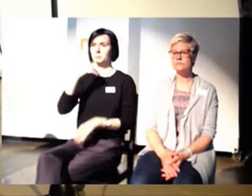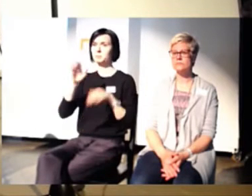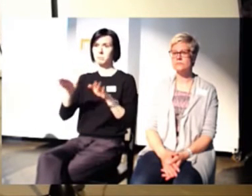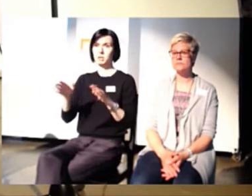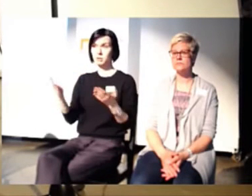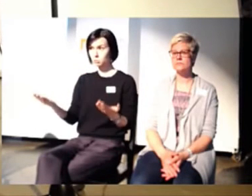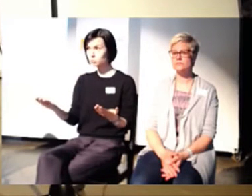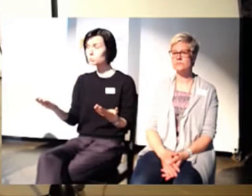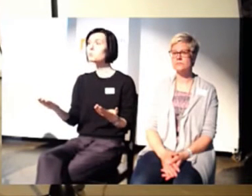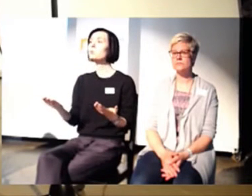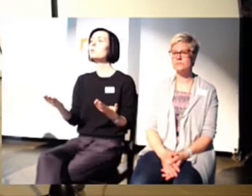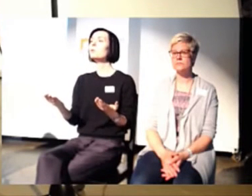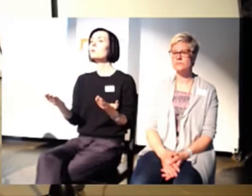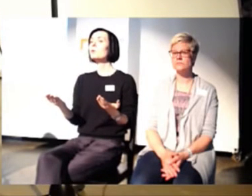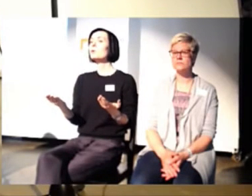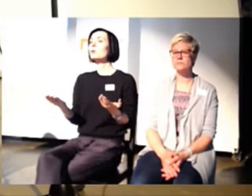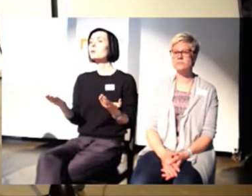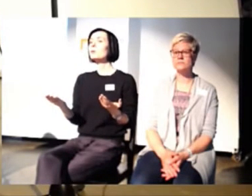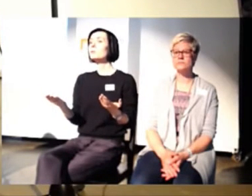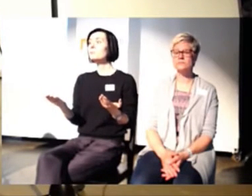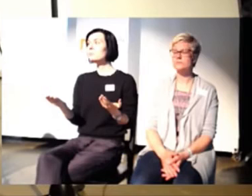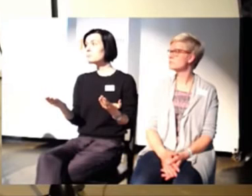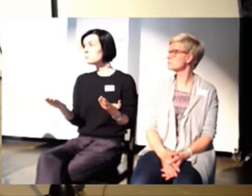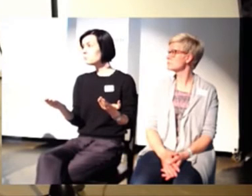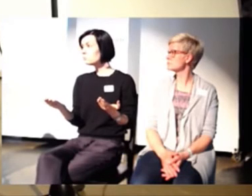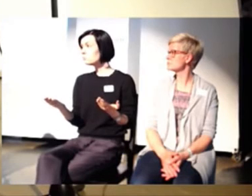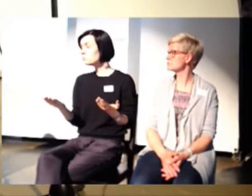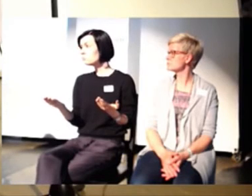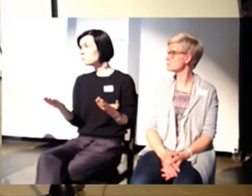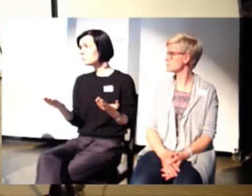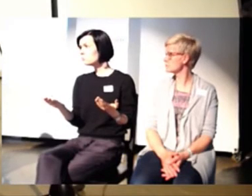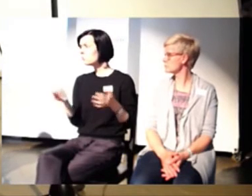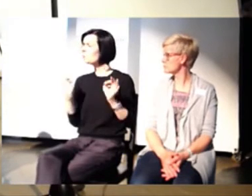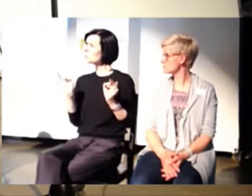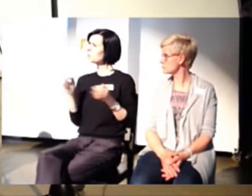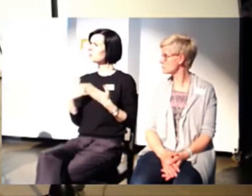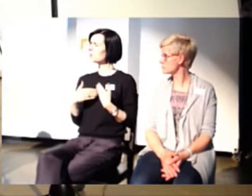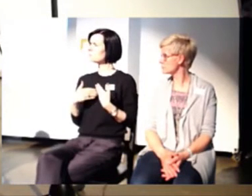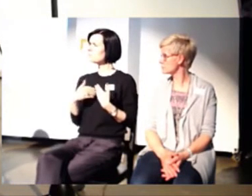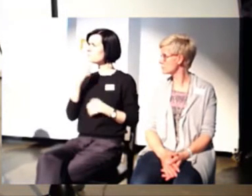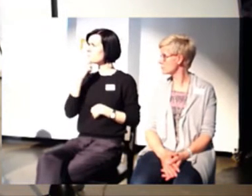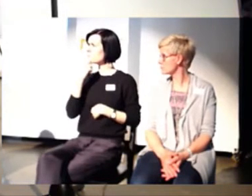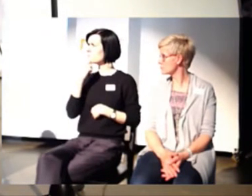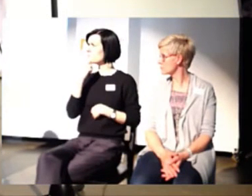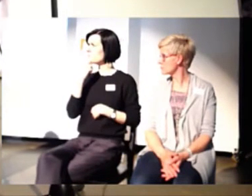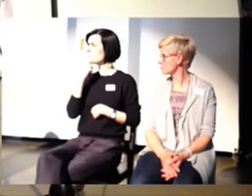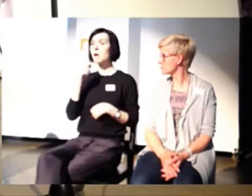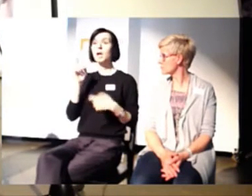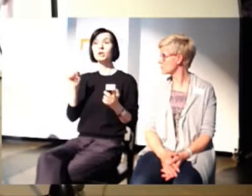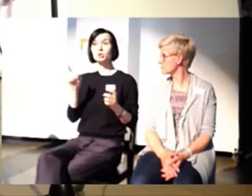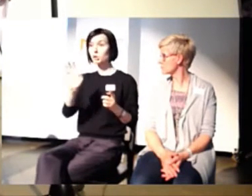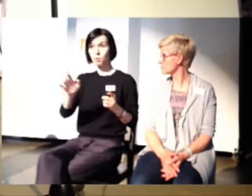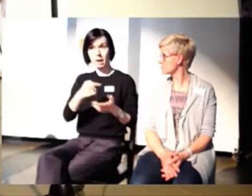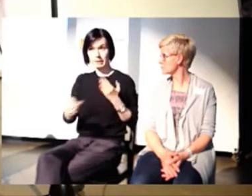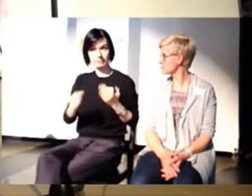toistaanko mä? Mä vaikka sitten jos ette sano, niin sitten vaan näytätte eteenpäin, mutta